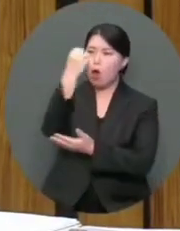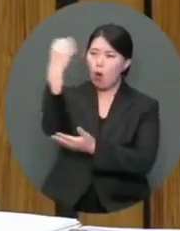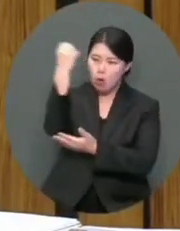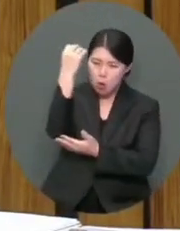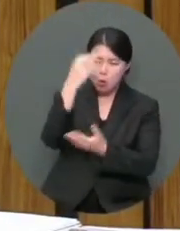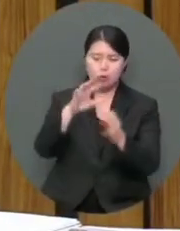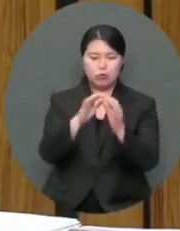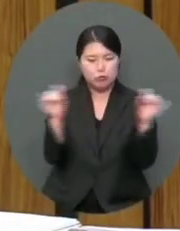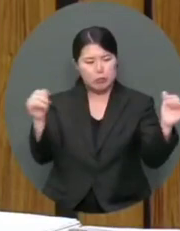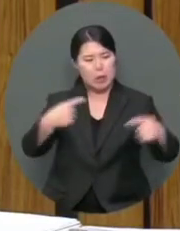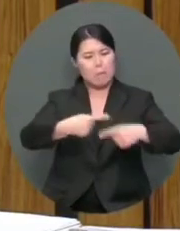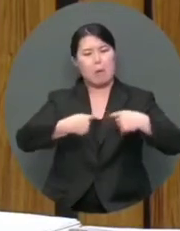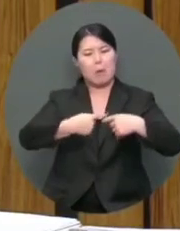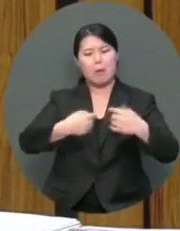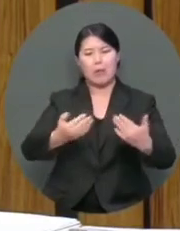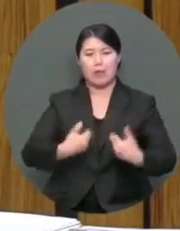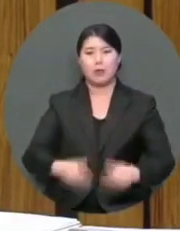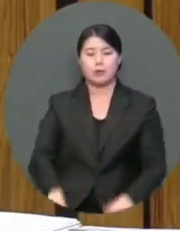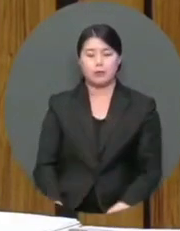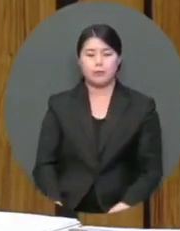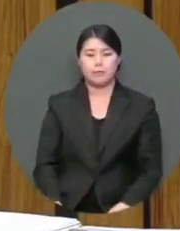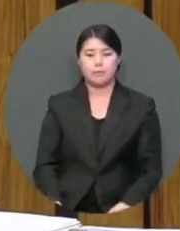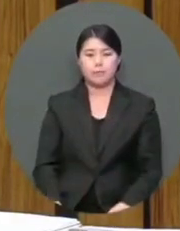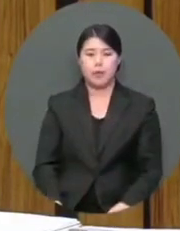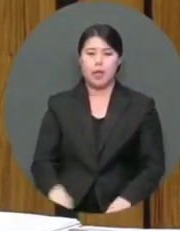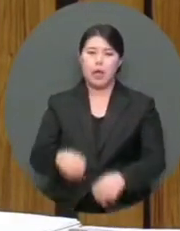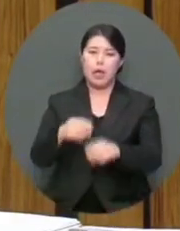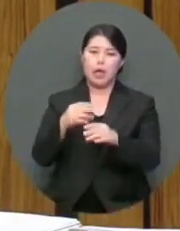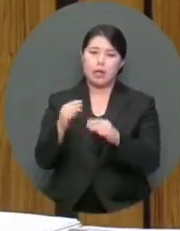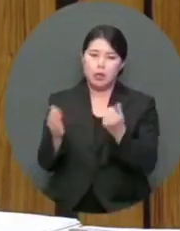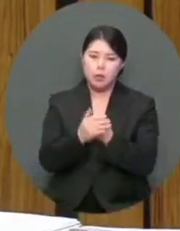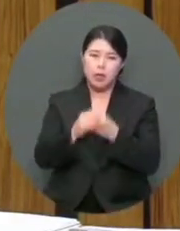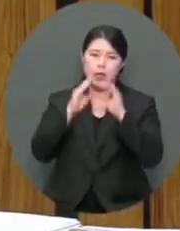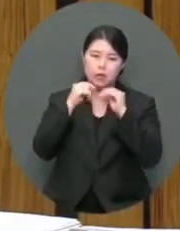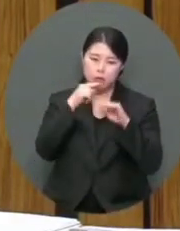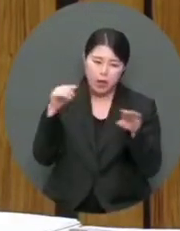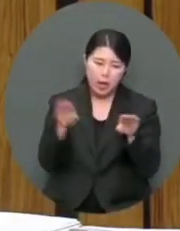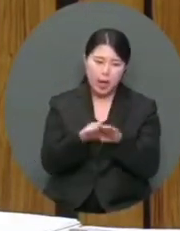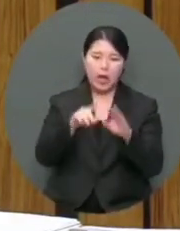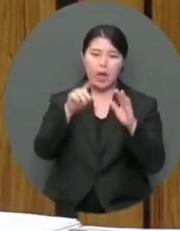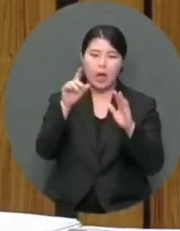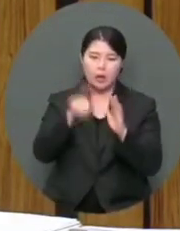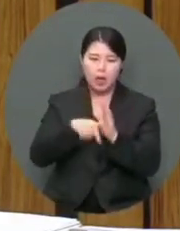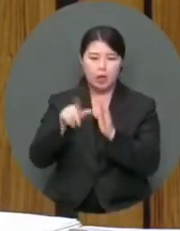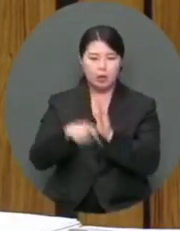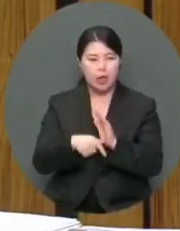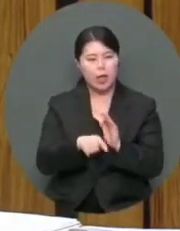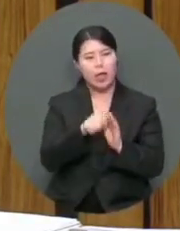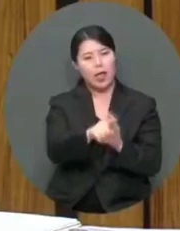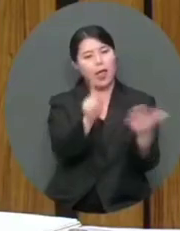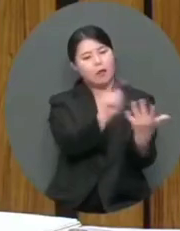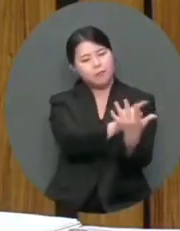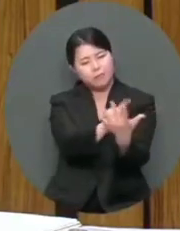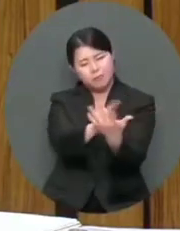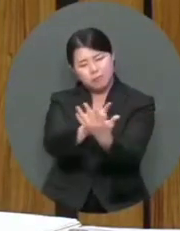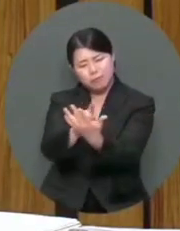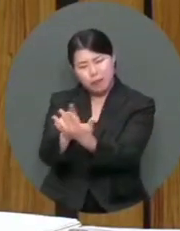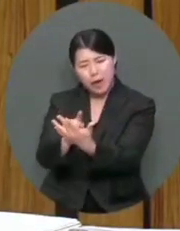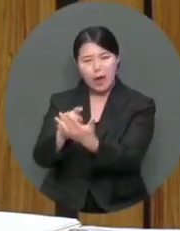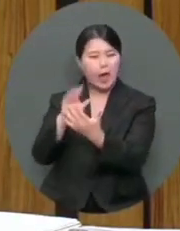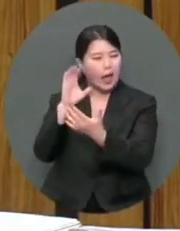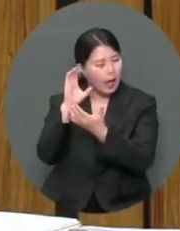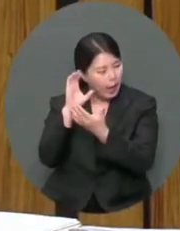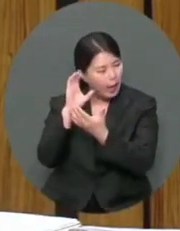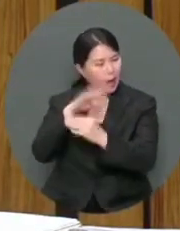언론으로부터도 평가를 받고. 그렇기 때문에 매 주말 내려가 지역구에 내려가가지고 지역구민들하고 면담하고 민원